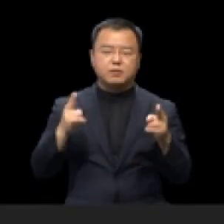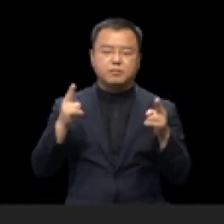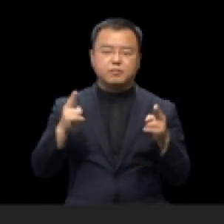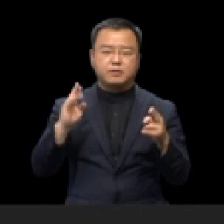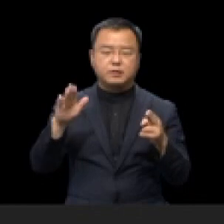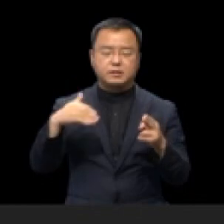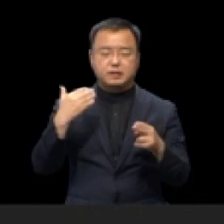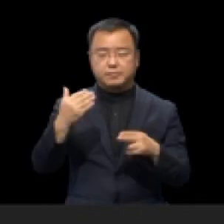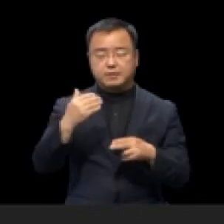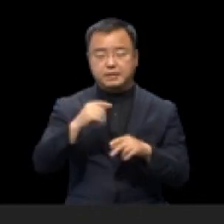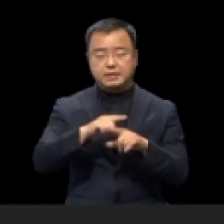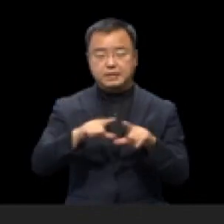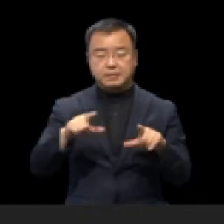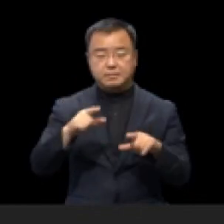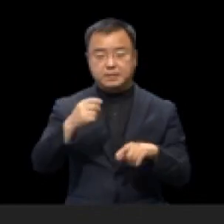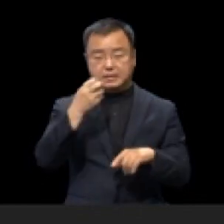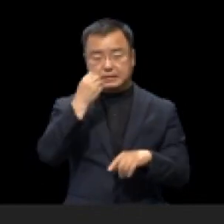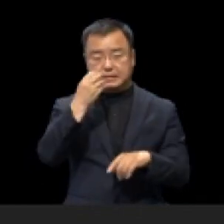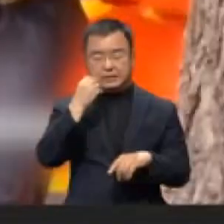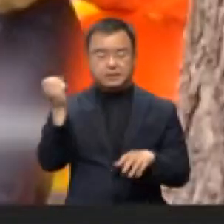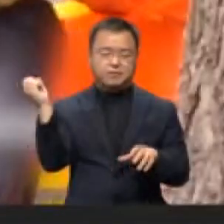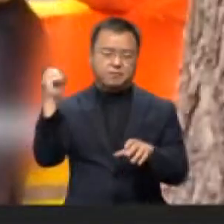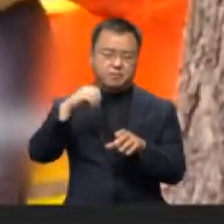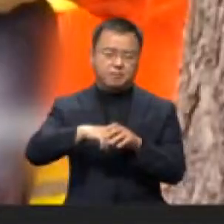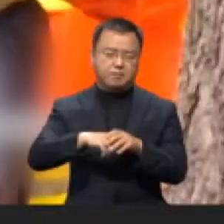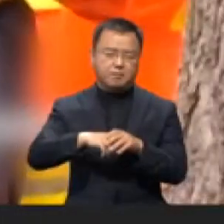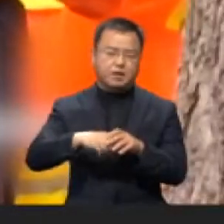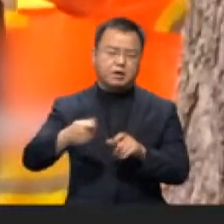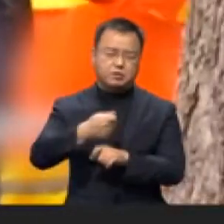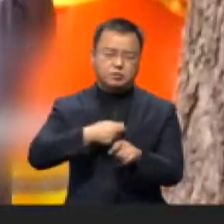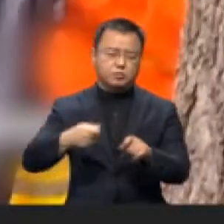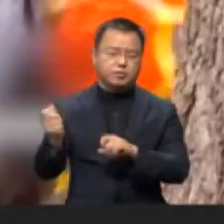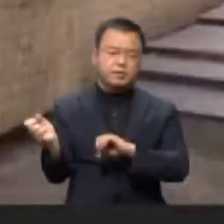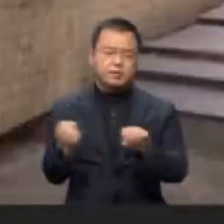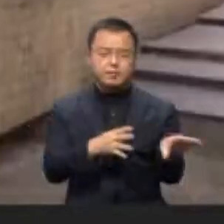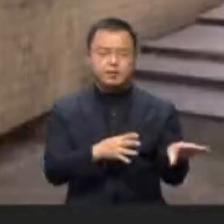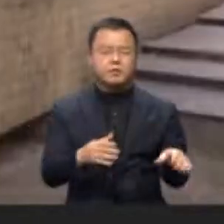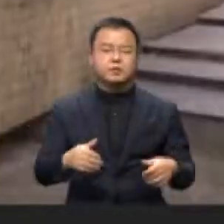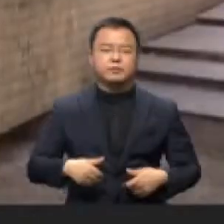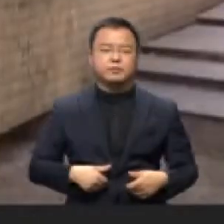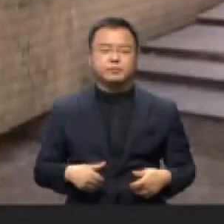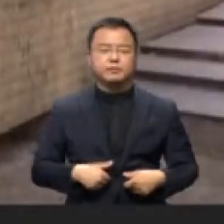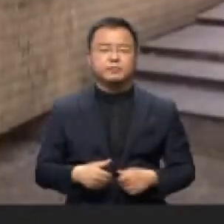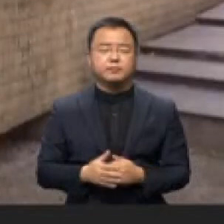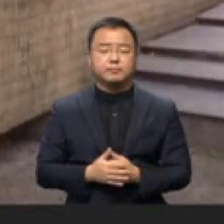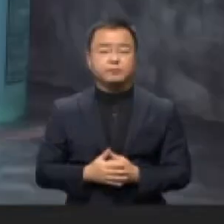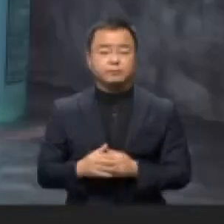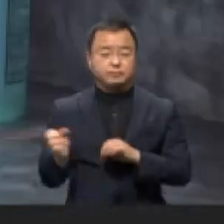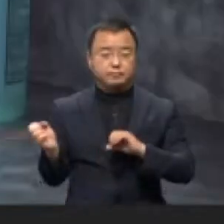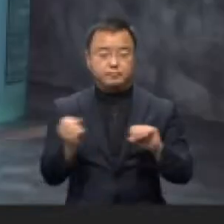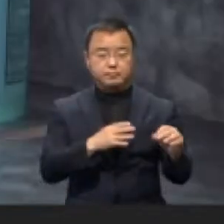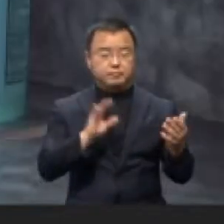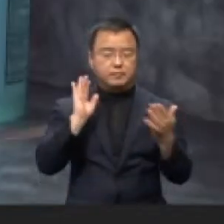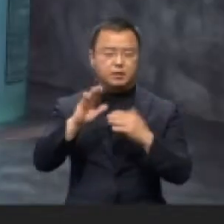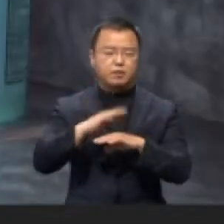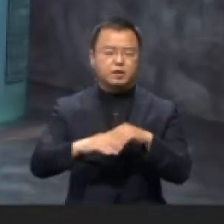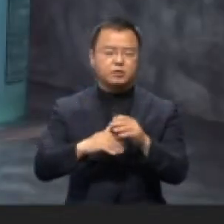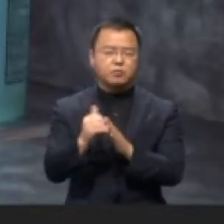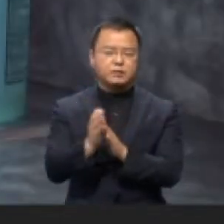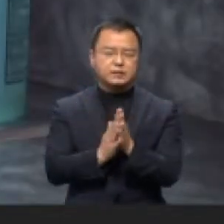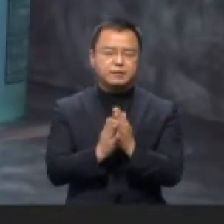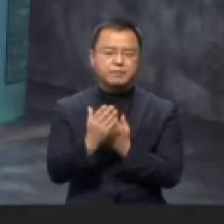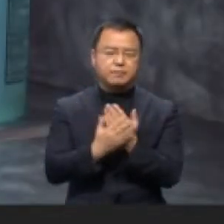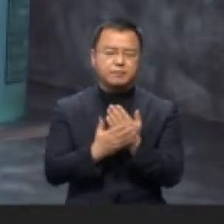일반 쓰레기 종량제 봉투에 깊숙이 넣은 뒤 단단히 묶어서 버립니다. 폐기 후에는 손을 깨끗이 씻어야